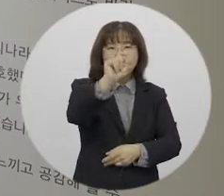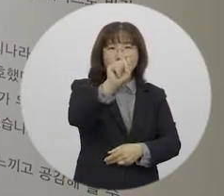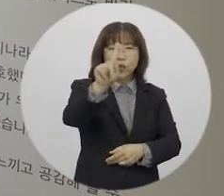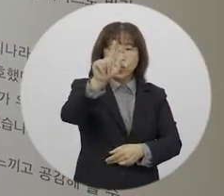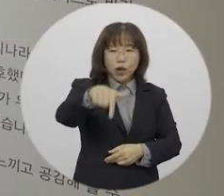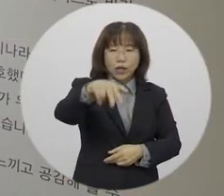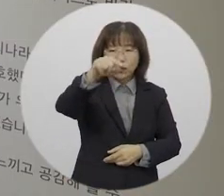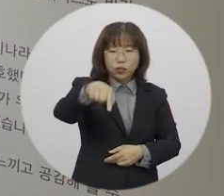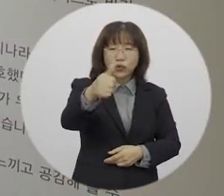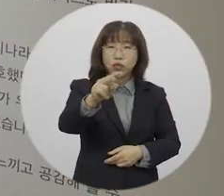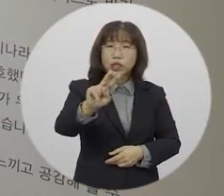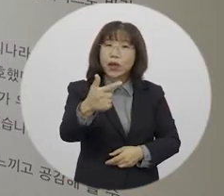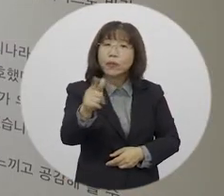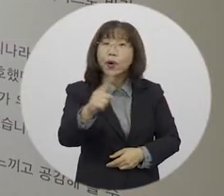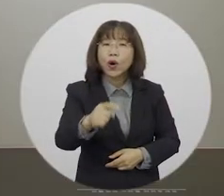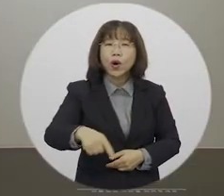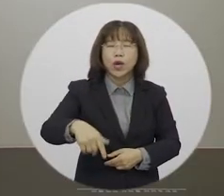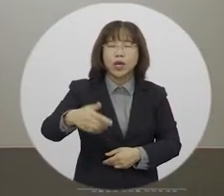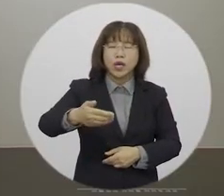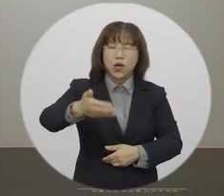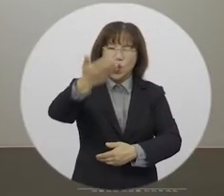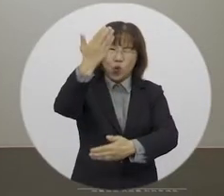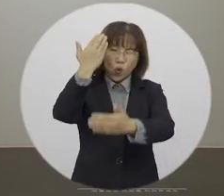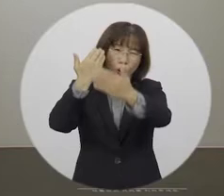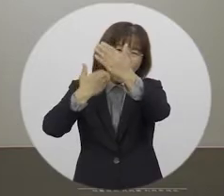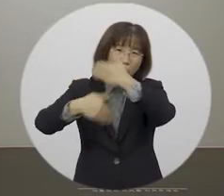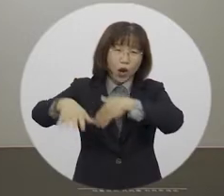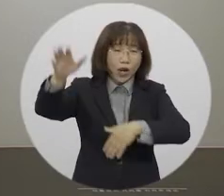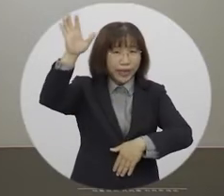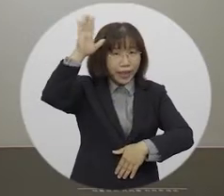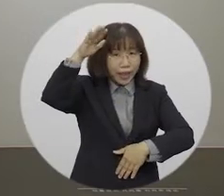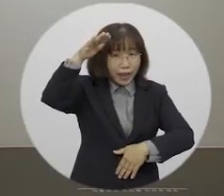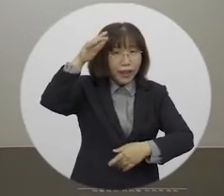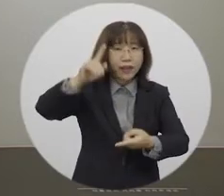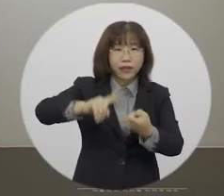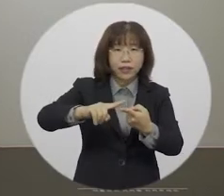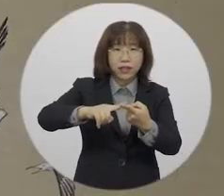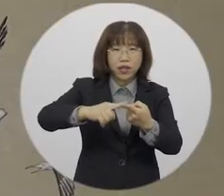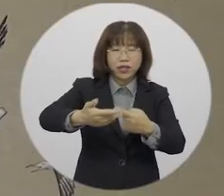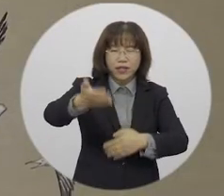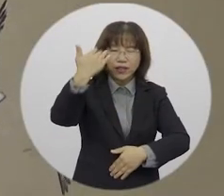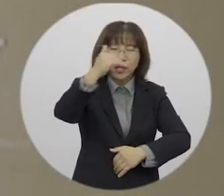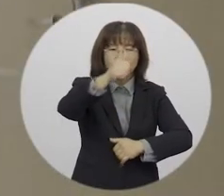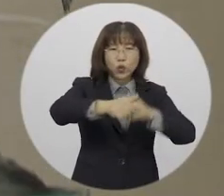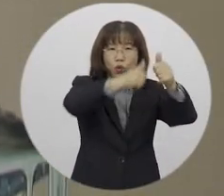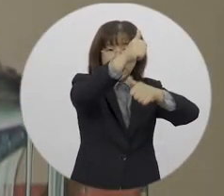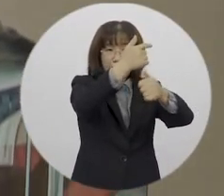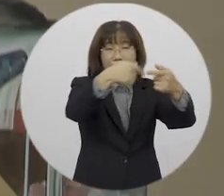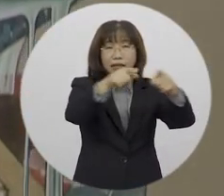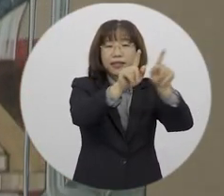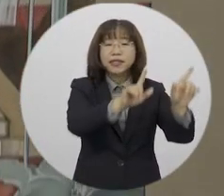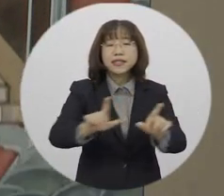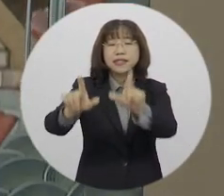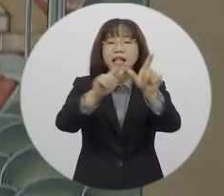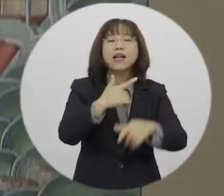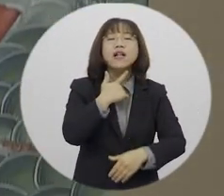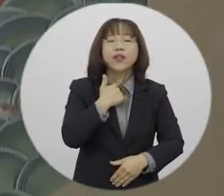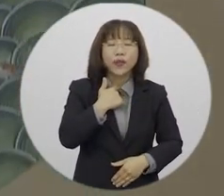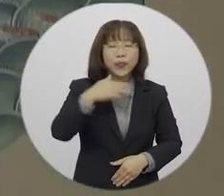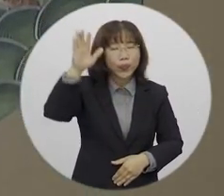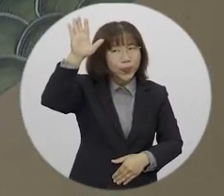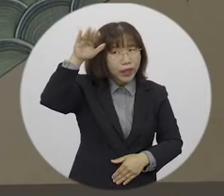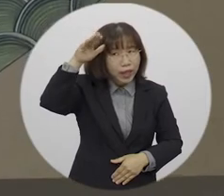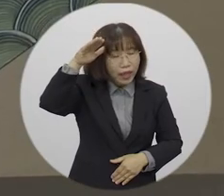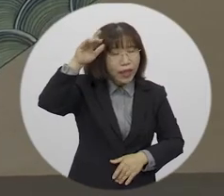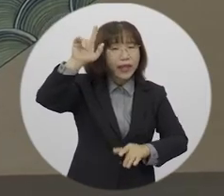전시실에서 곽수연 작가의 토종 견찰전으로 우리나라 땅에서 옛 조상들과 함께 살아 숨쉬던 우리의